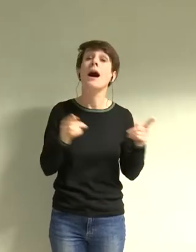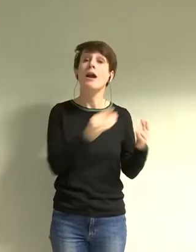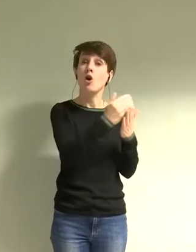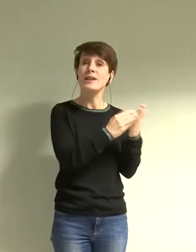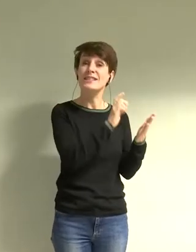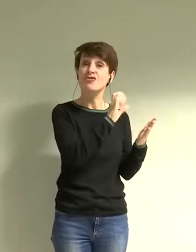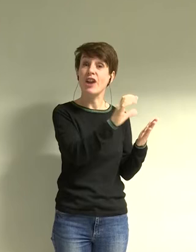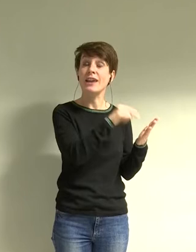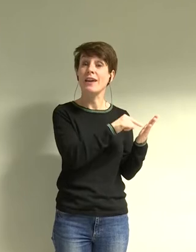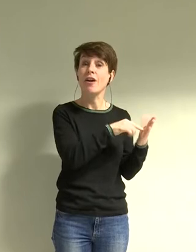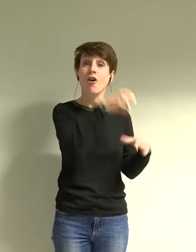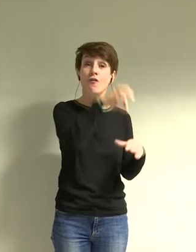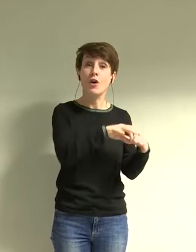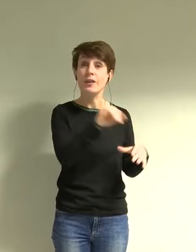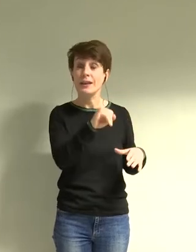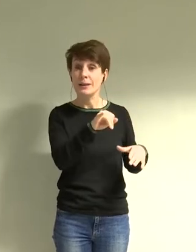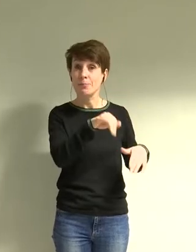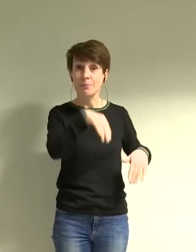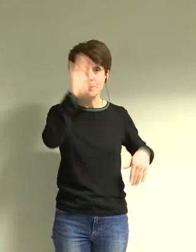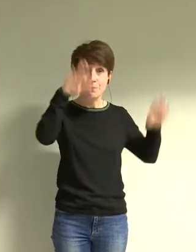qui votent gec